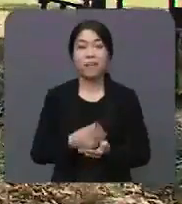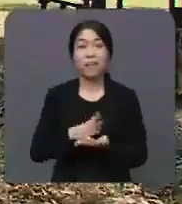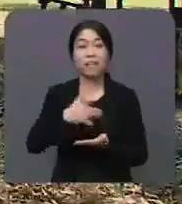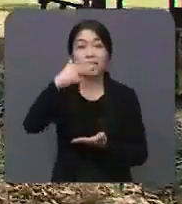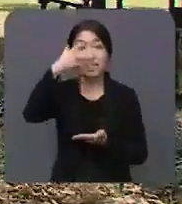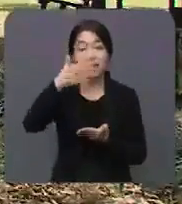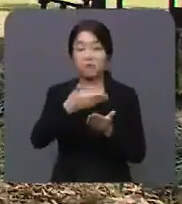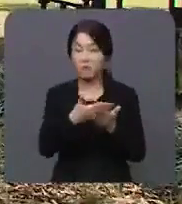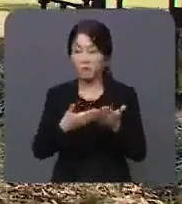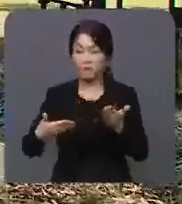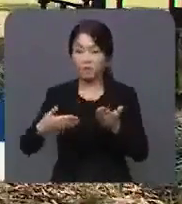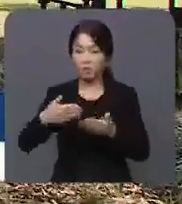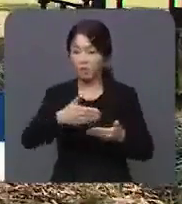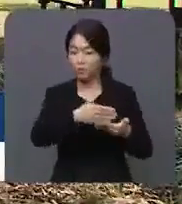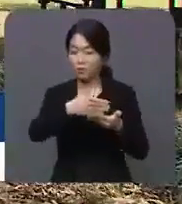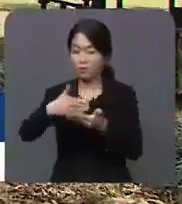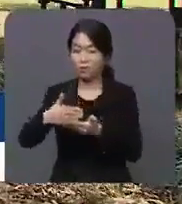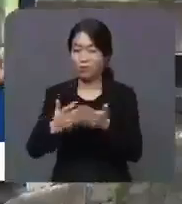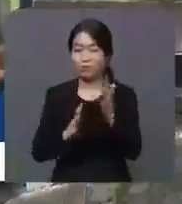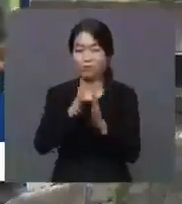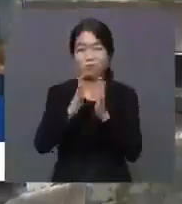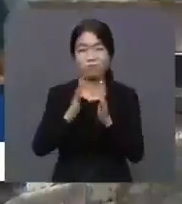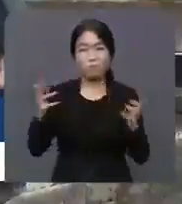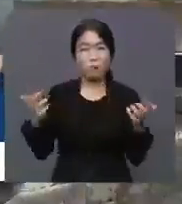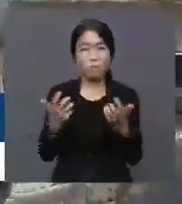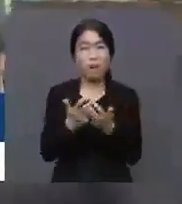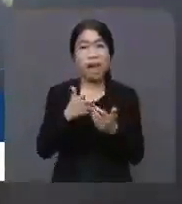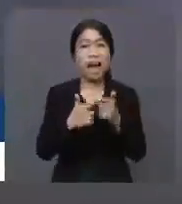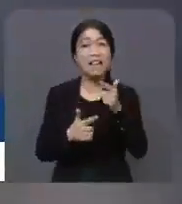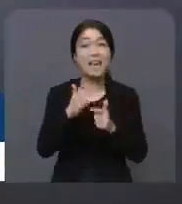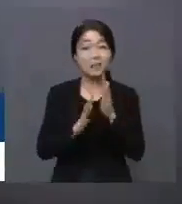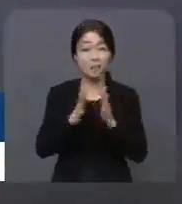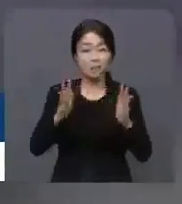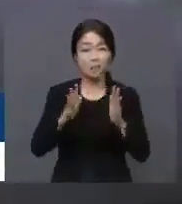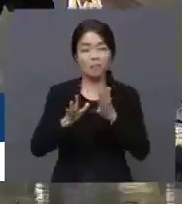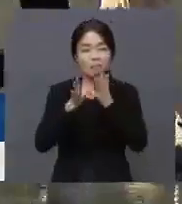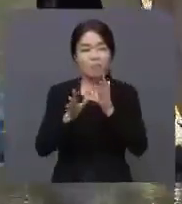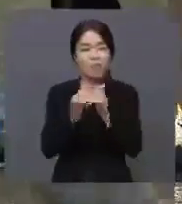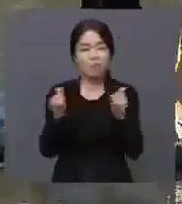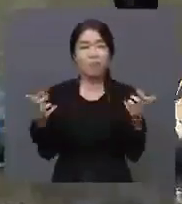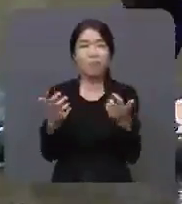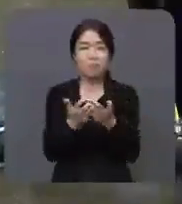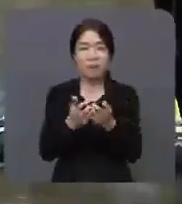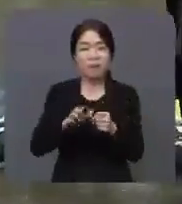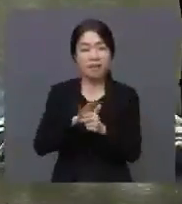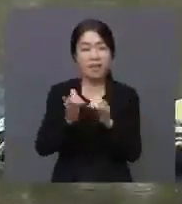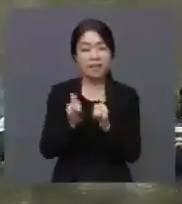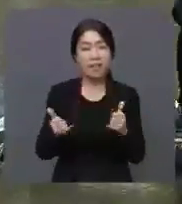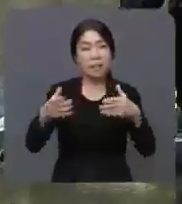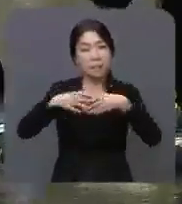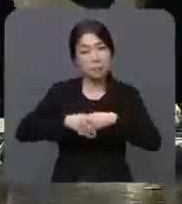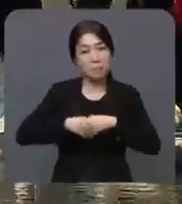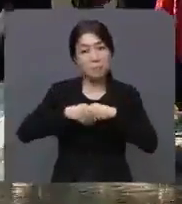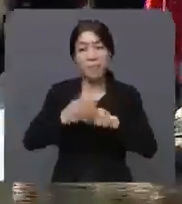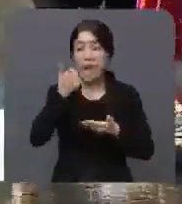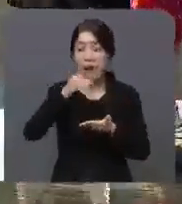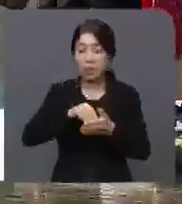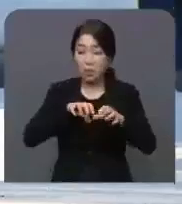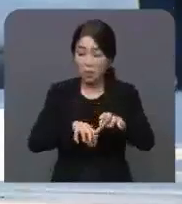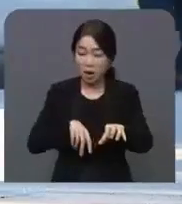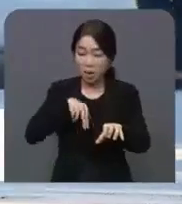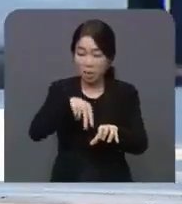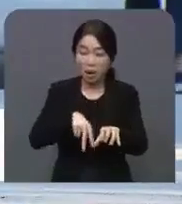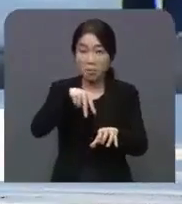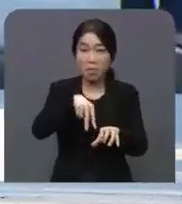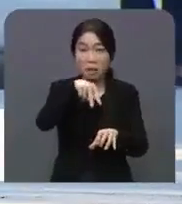담양천 둑을 따라 울창하게 우거진 나무숲 사이로 나들이객들이 붐빕니다. 사랑하는 사람과 손을 잡고 돌다리를